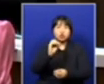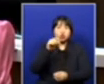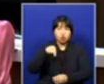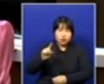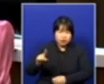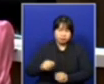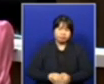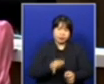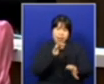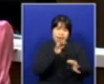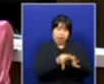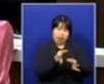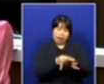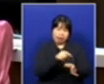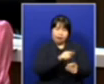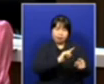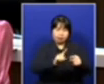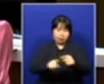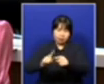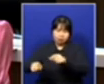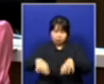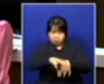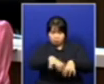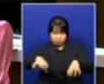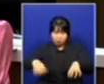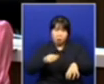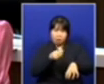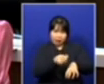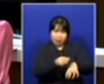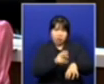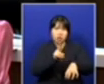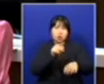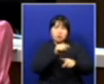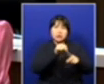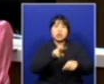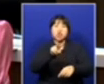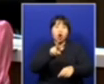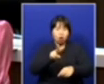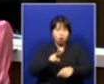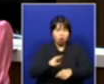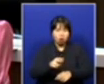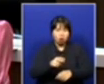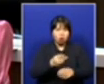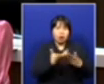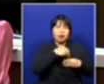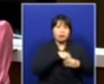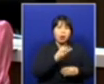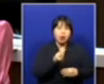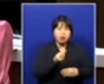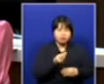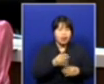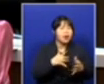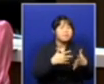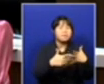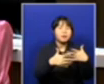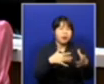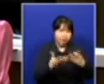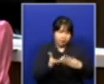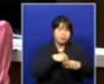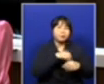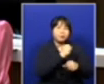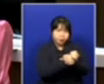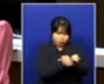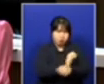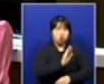ก์พาณิชย์ต่างๆธนาคารเยอะแยะมากมายไปออกกู้ 2% มีส่วนต่างเท่าไหร่ท่านประธานครับไม่ว่ากันครับทำธุรกิจก็ต้องมีค่าทำนงทำเนีย